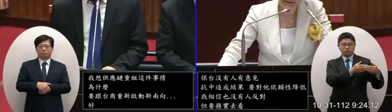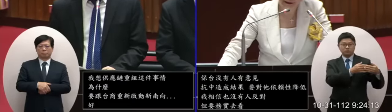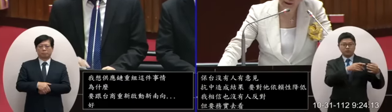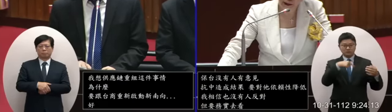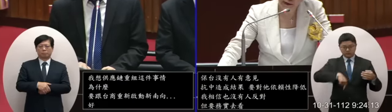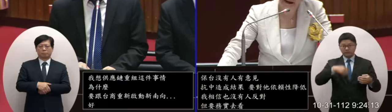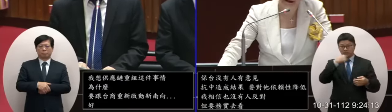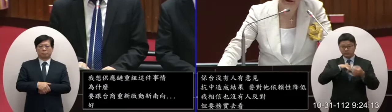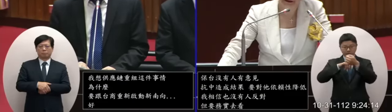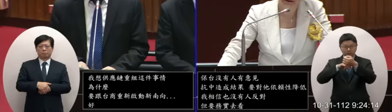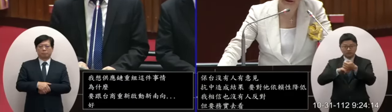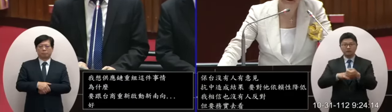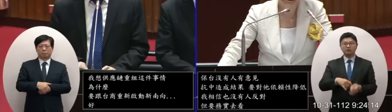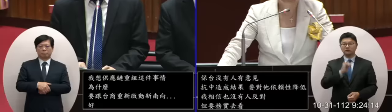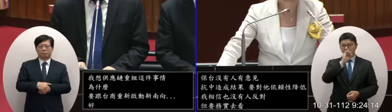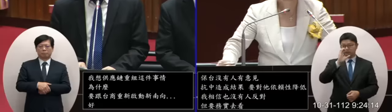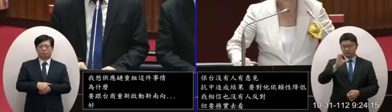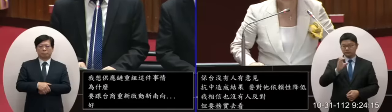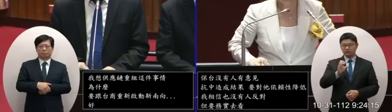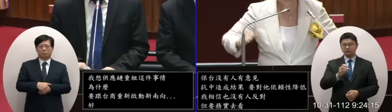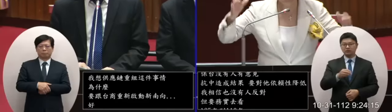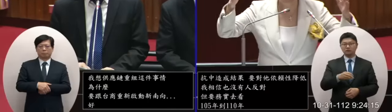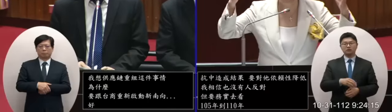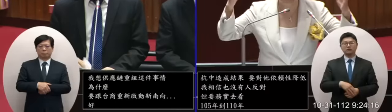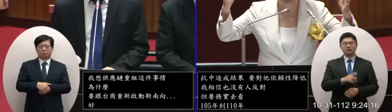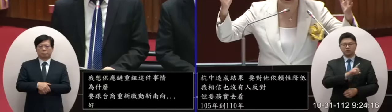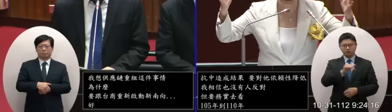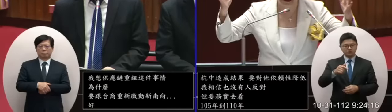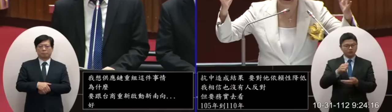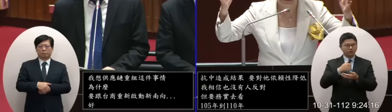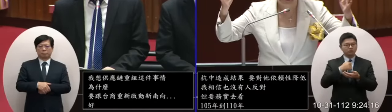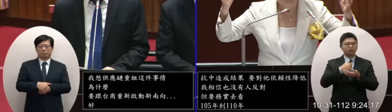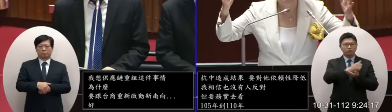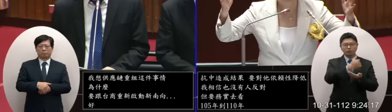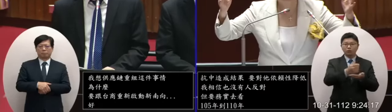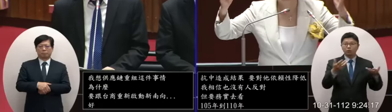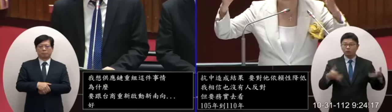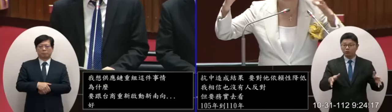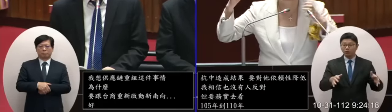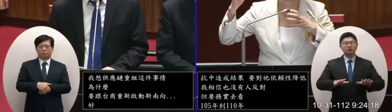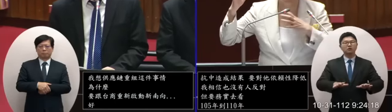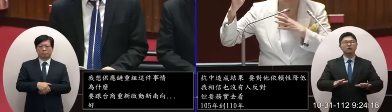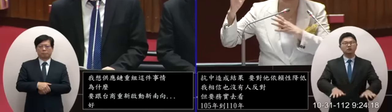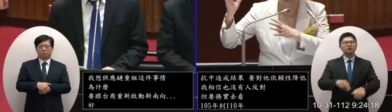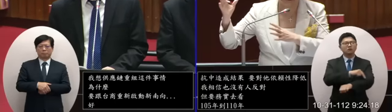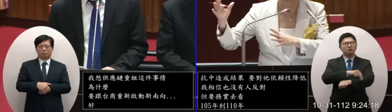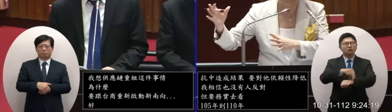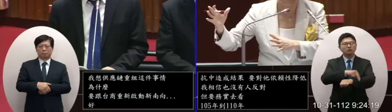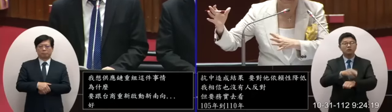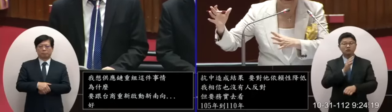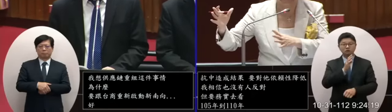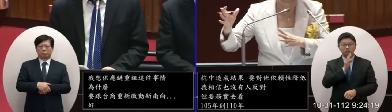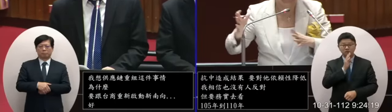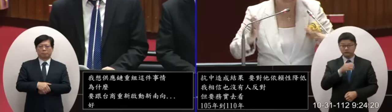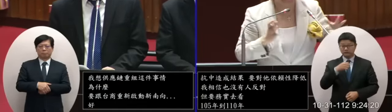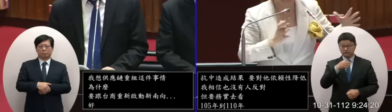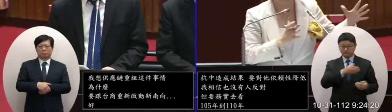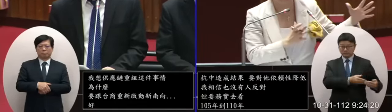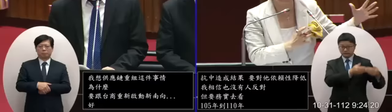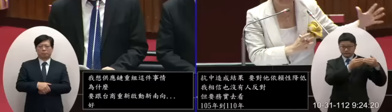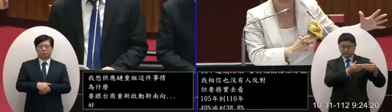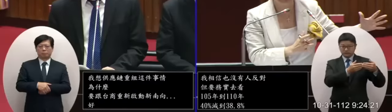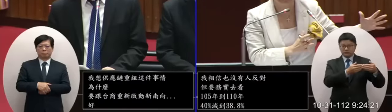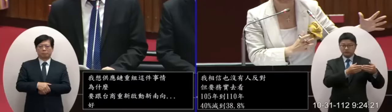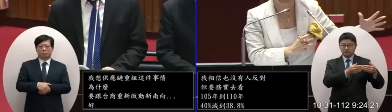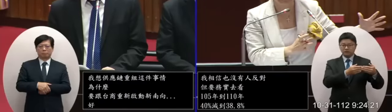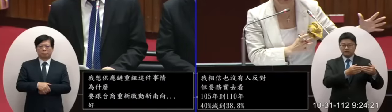产品。但我要请教的是说，你今天你的规划，是要把对中国大陆的依赖呢，你要把它